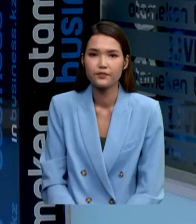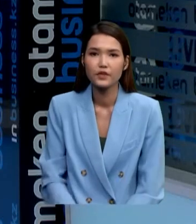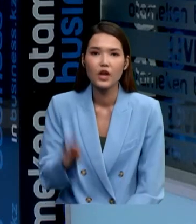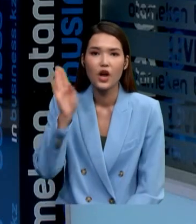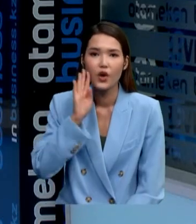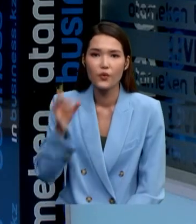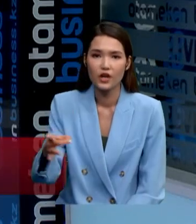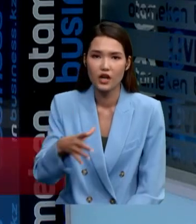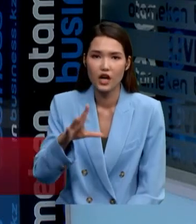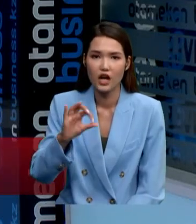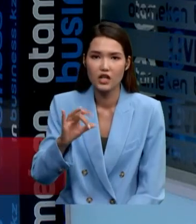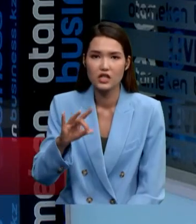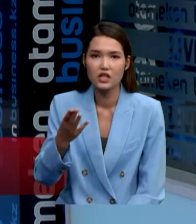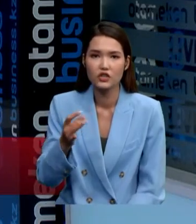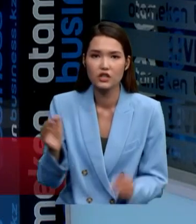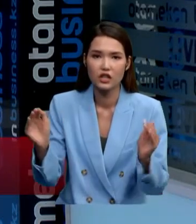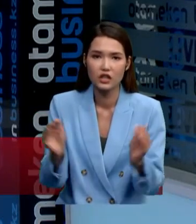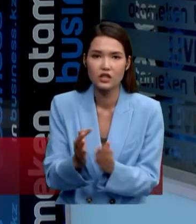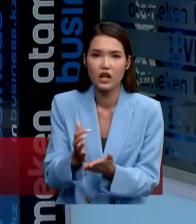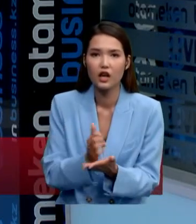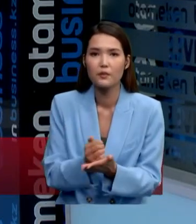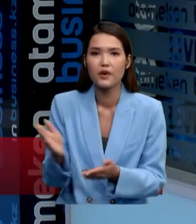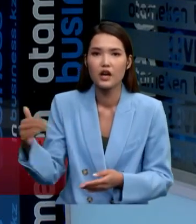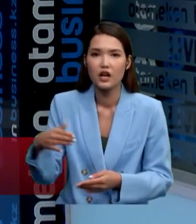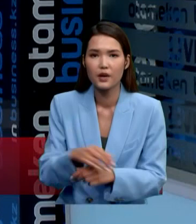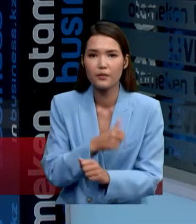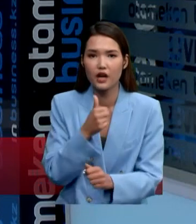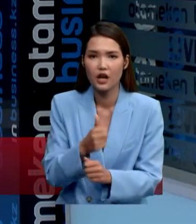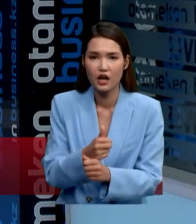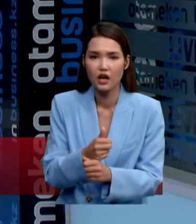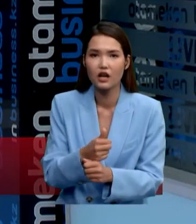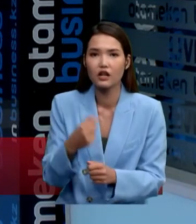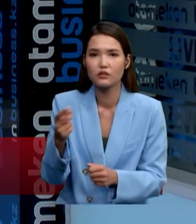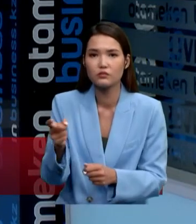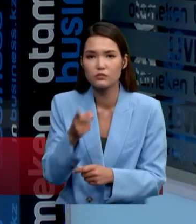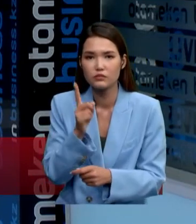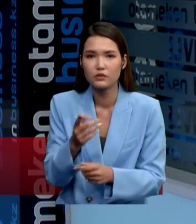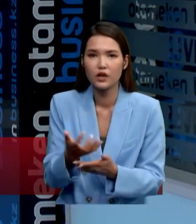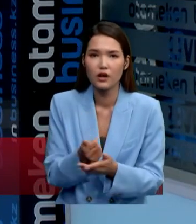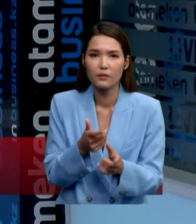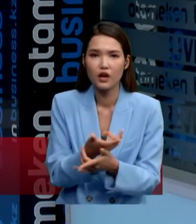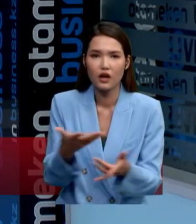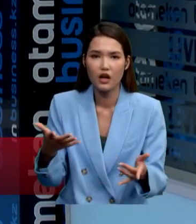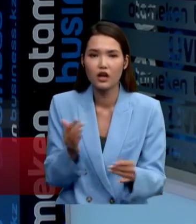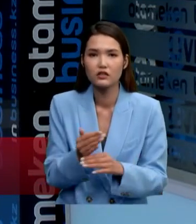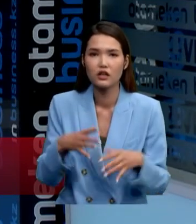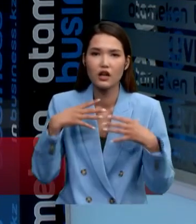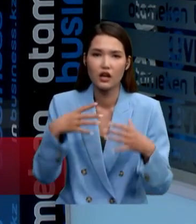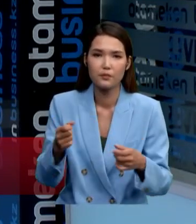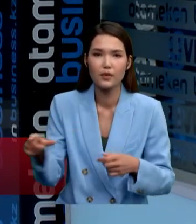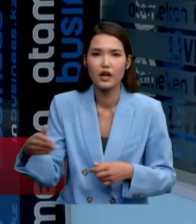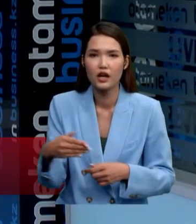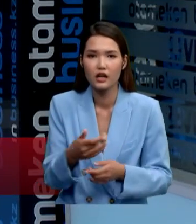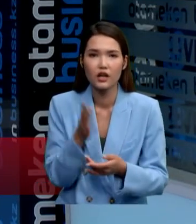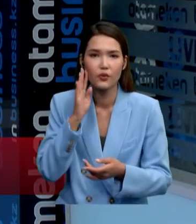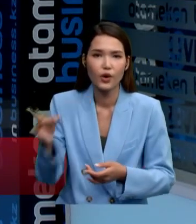В реке Иртыш сокращаются запасы рыбы. Главным врагом обитателей водоема являются браконьеры. Параллельно богатство реки